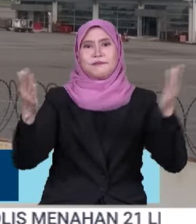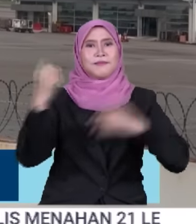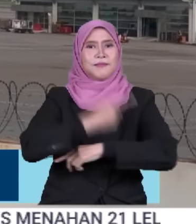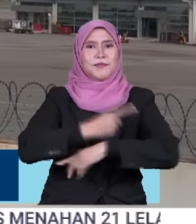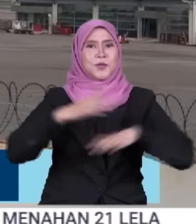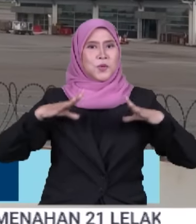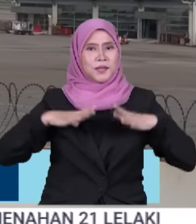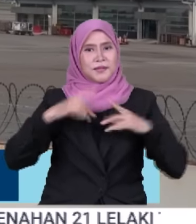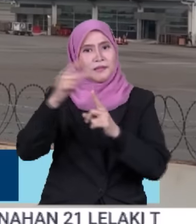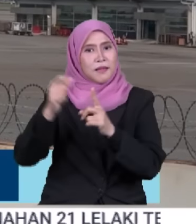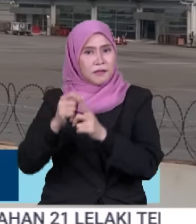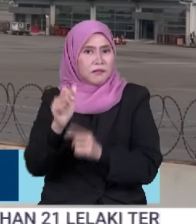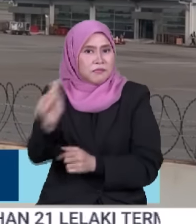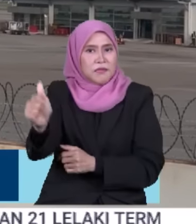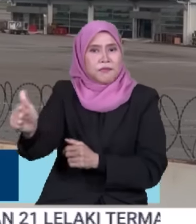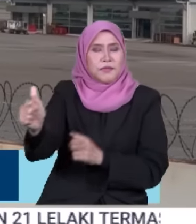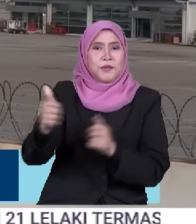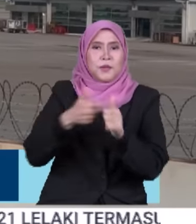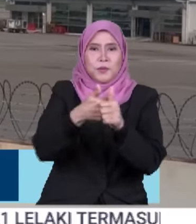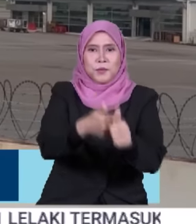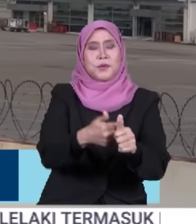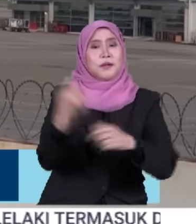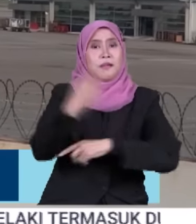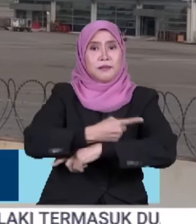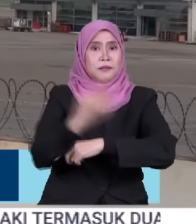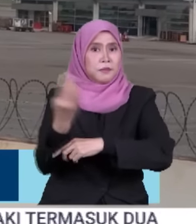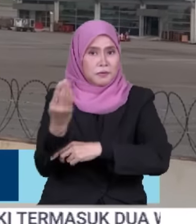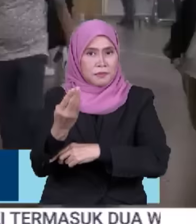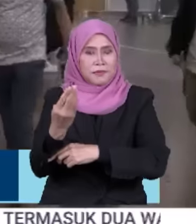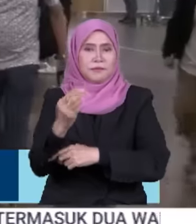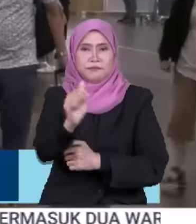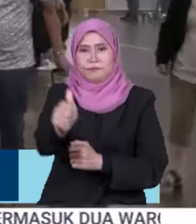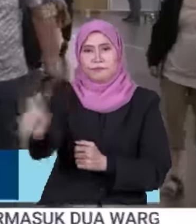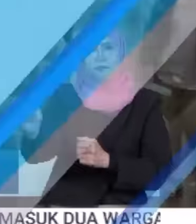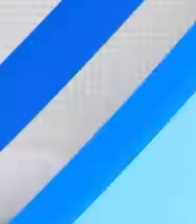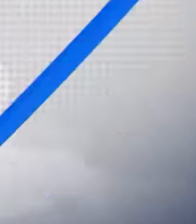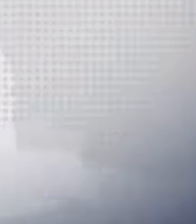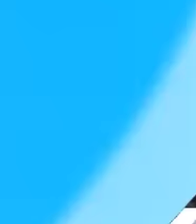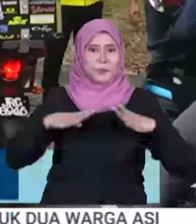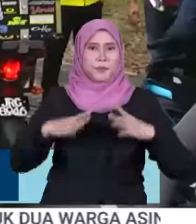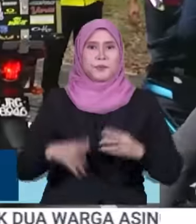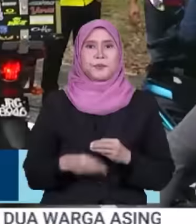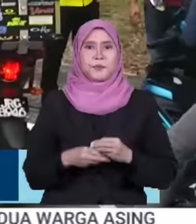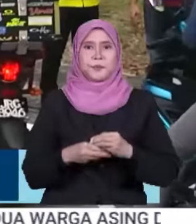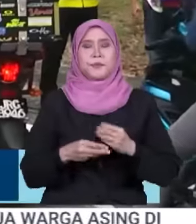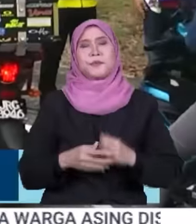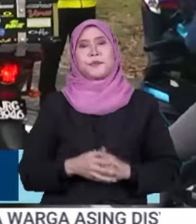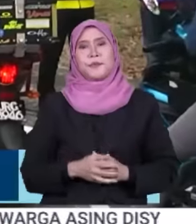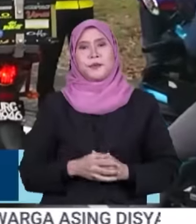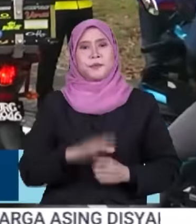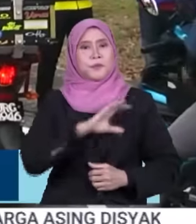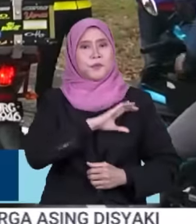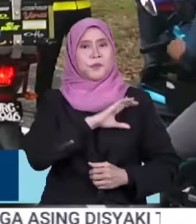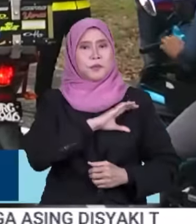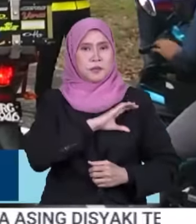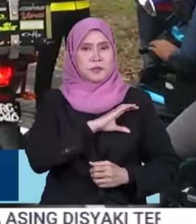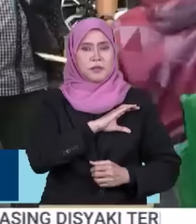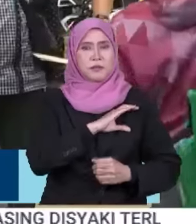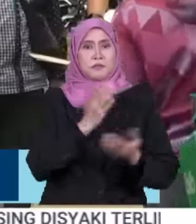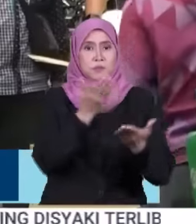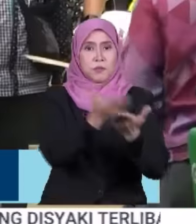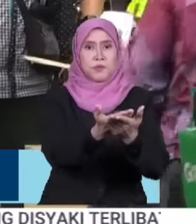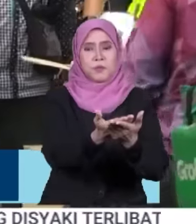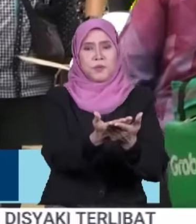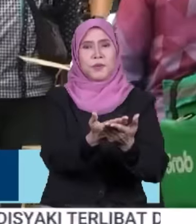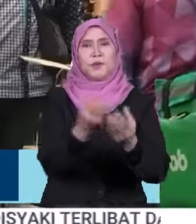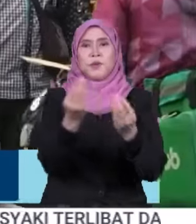kelepasan am pada tarikh berkenaan mengikut ordinan hari kelepasan am masing-masing. Polis Diraja Malaysia menawarkan